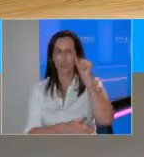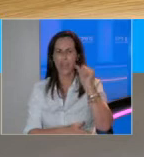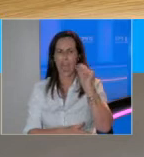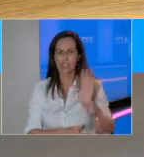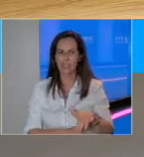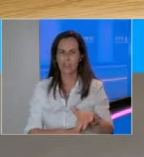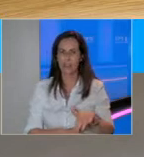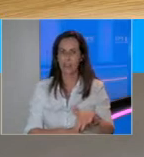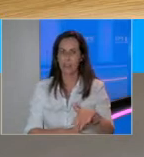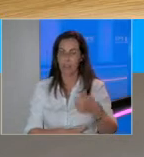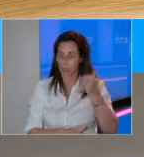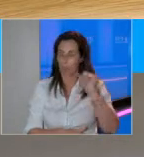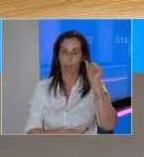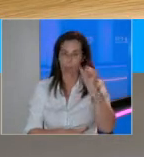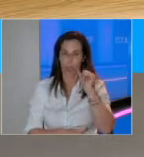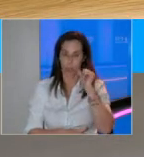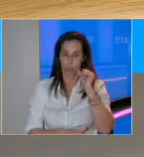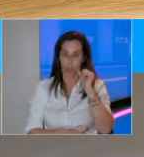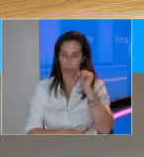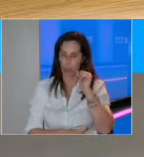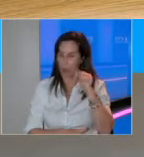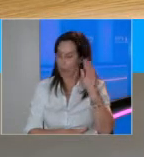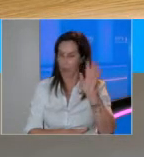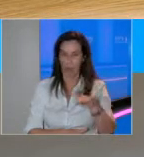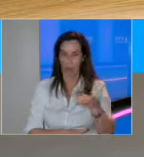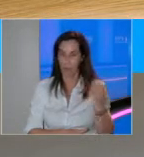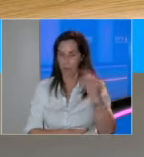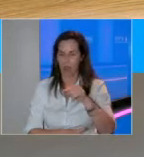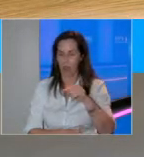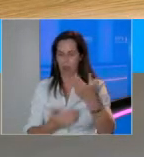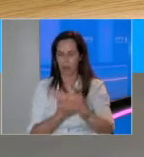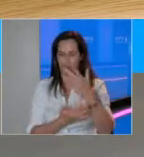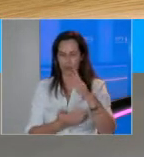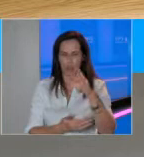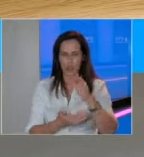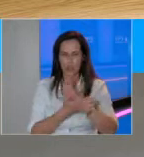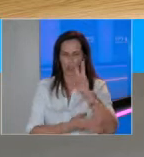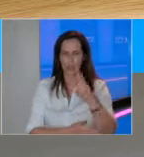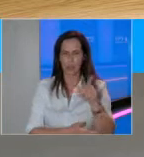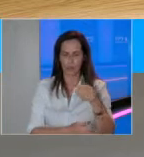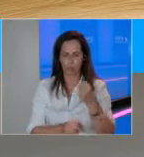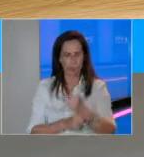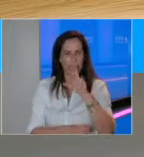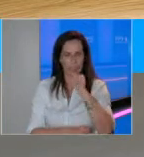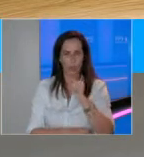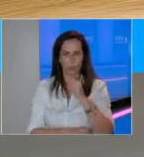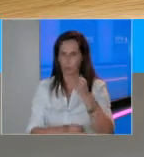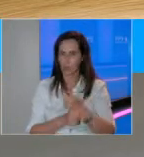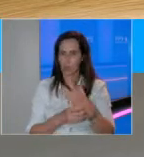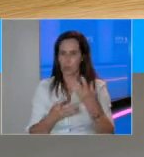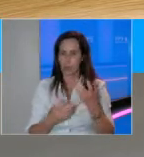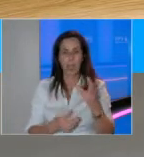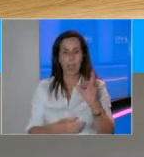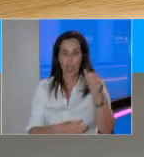השני, העובדה שאתמול אשכנזי במתח, גם הופעה אצל רינה מצליח וגם שני ציוצים שעוררו הרבה מאוד, אני מניח,